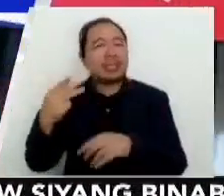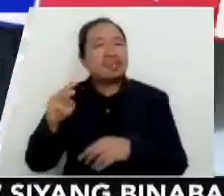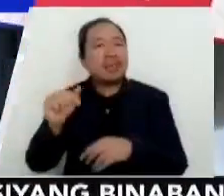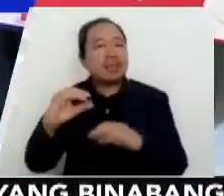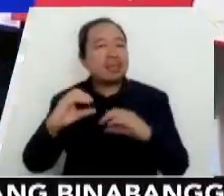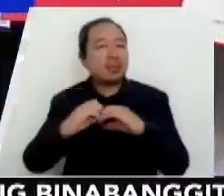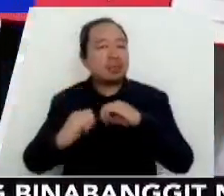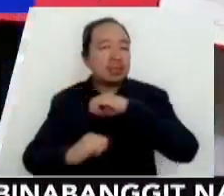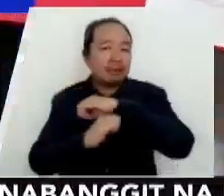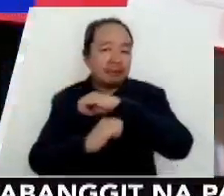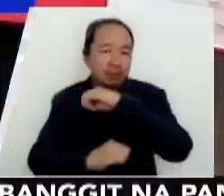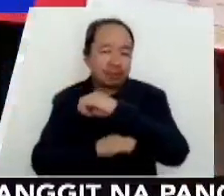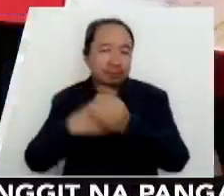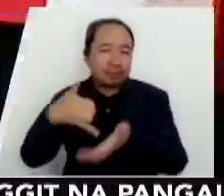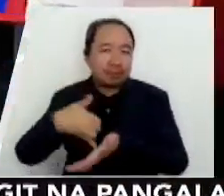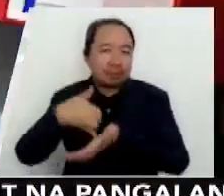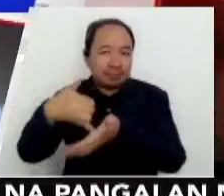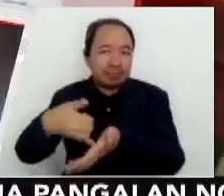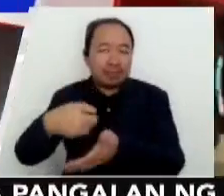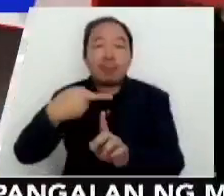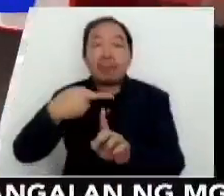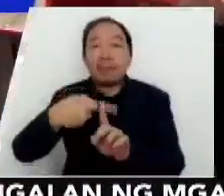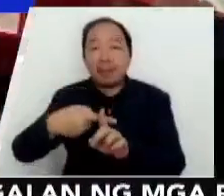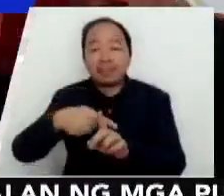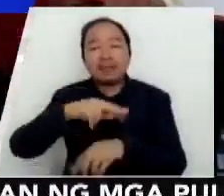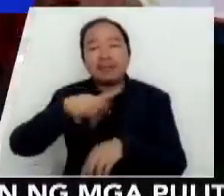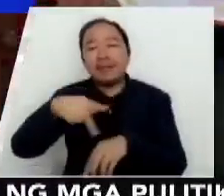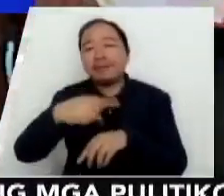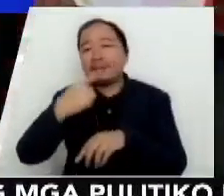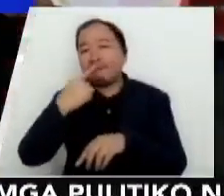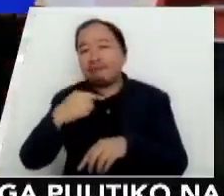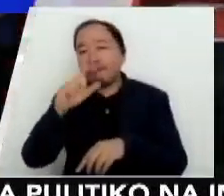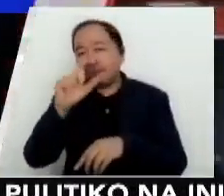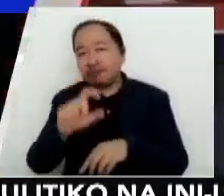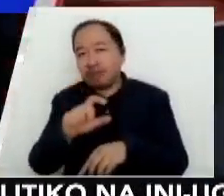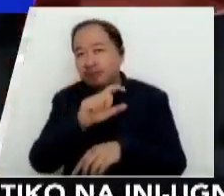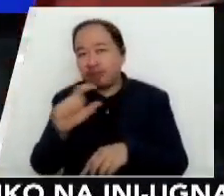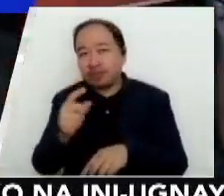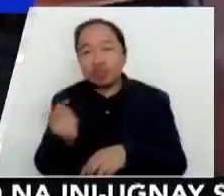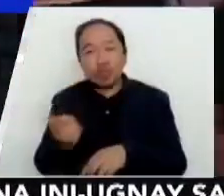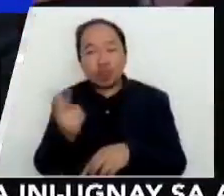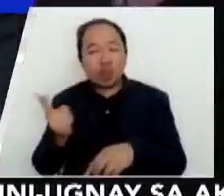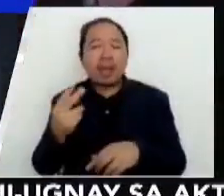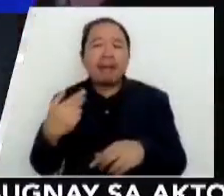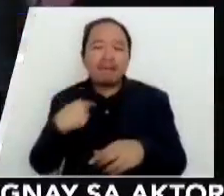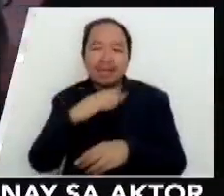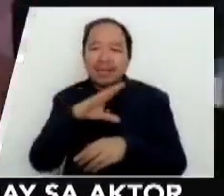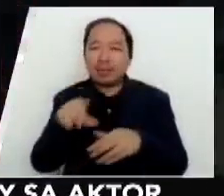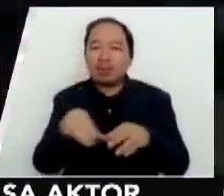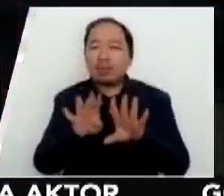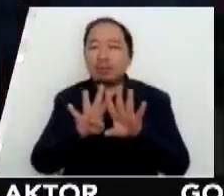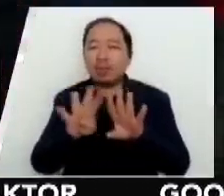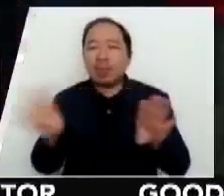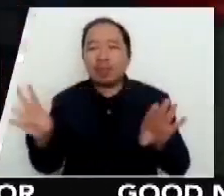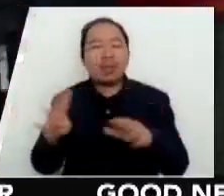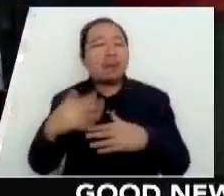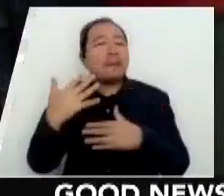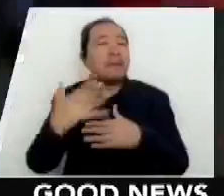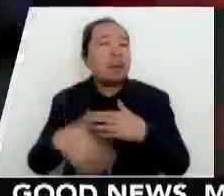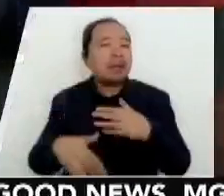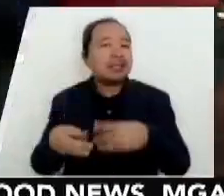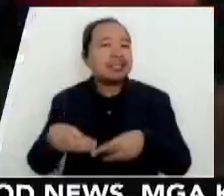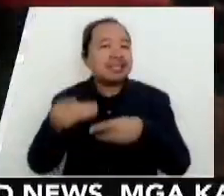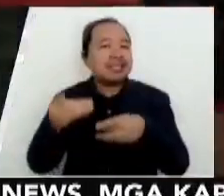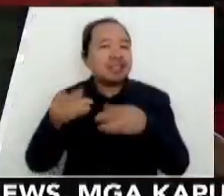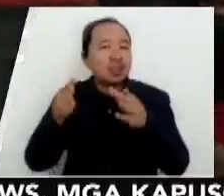Foundation at Philippine Red Cross. Kabilang sila sa pinarangalan na blood galloners sa isinagawa nating